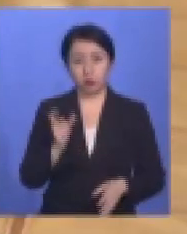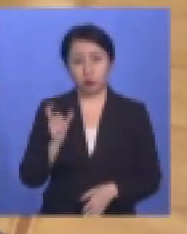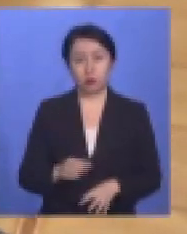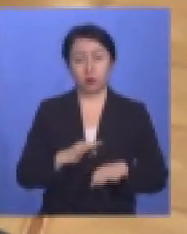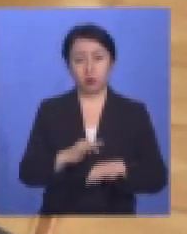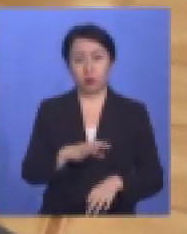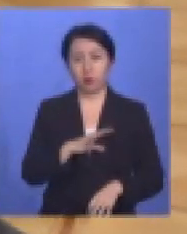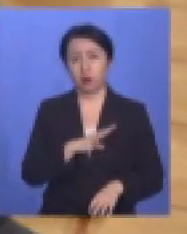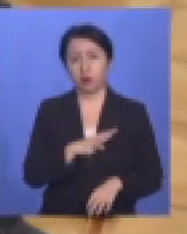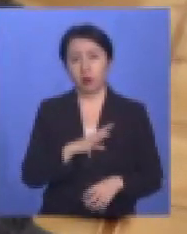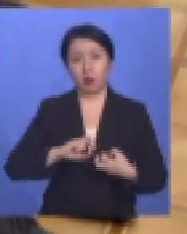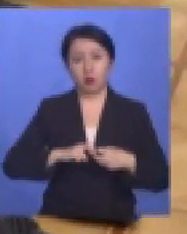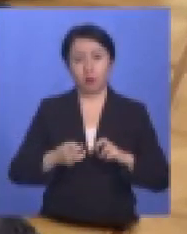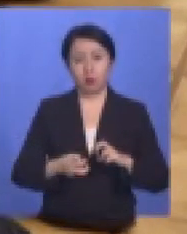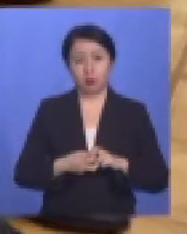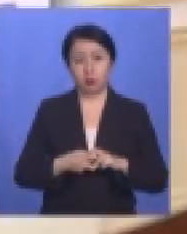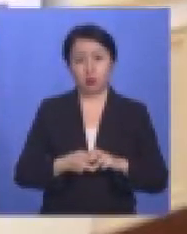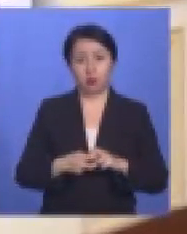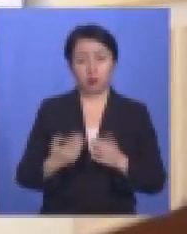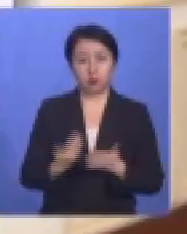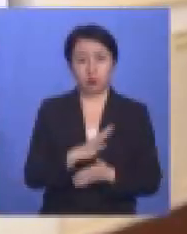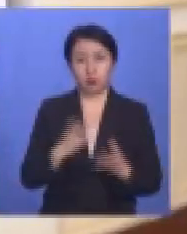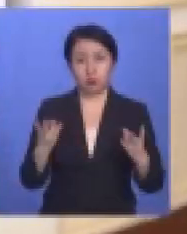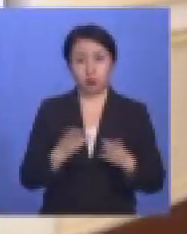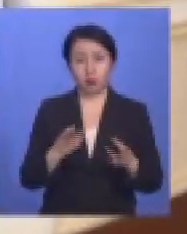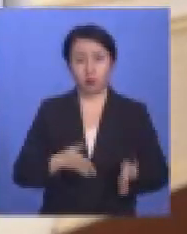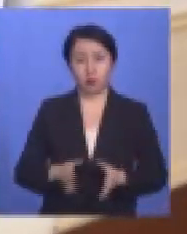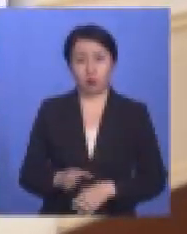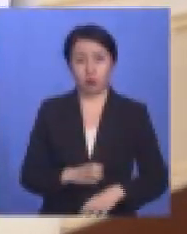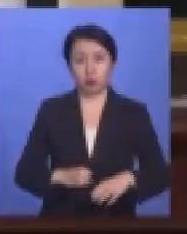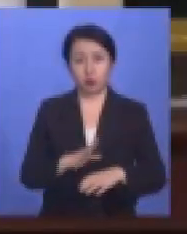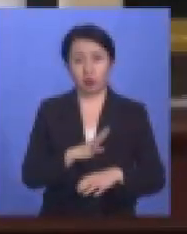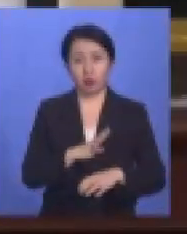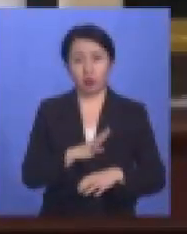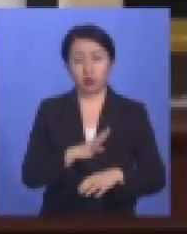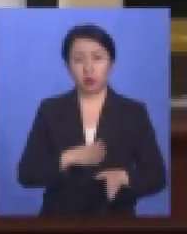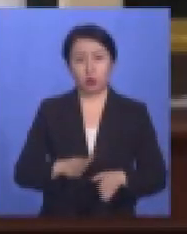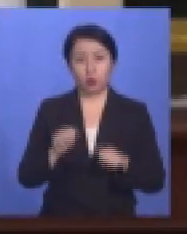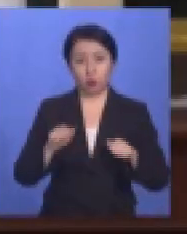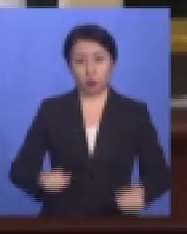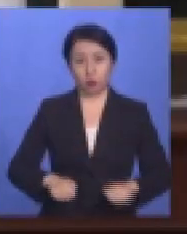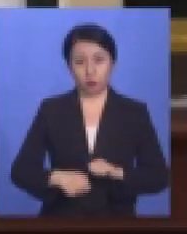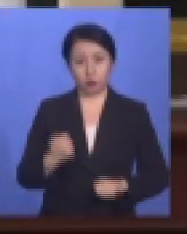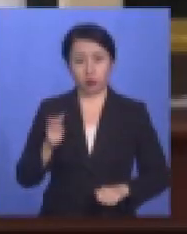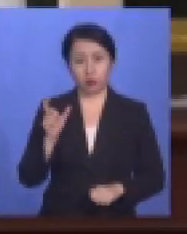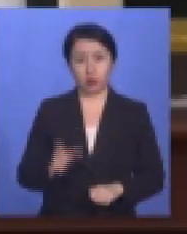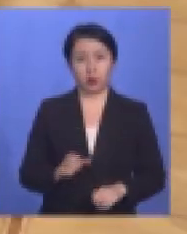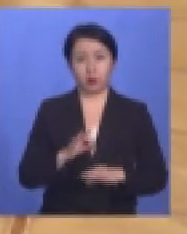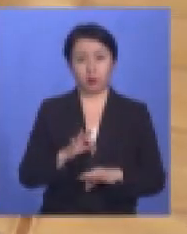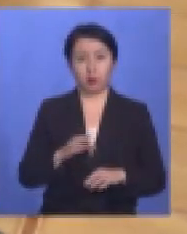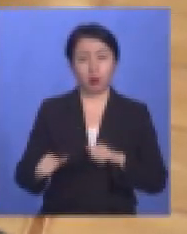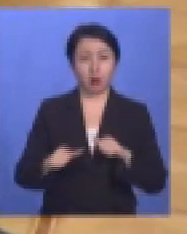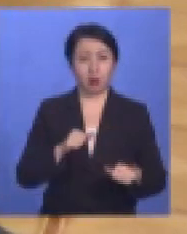жаяу жүргіншілер өтпелдерін салу мәселелерін пысықтау, қажетті жол белгілерін орнату және де жолдағы құқық бұзушылықтарды